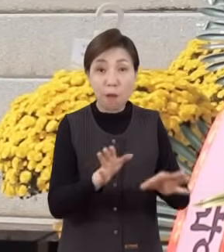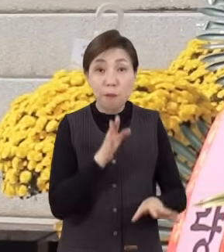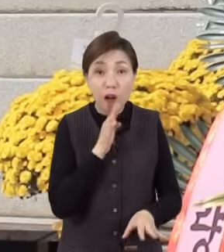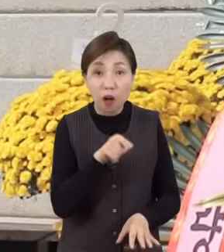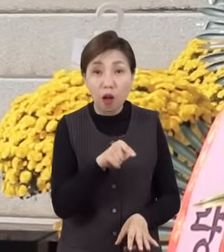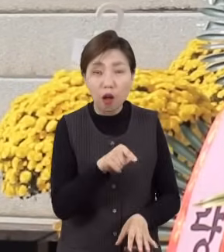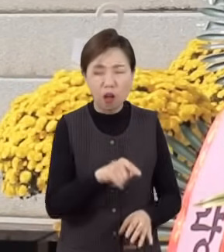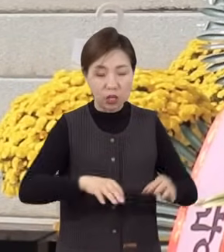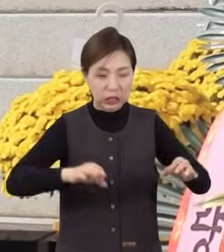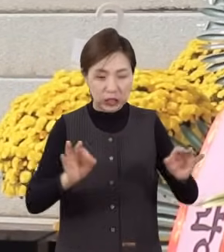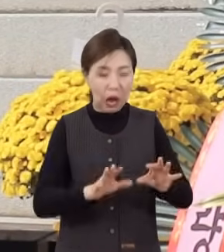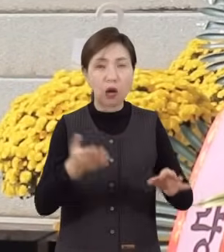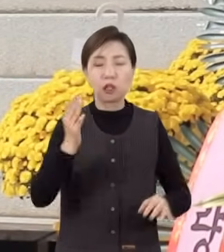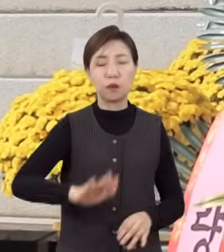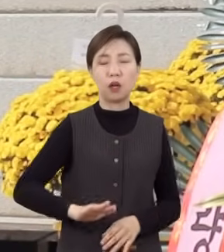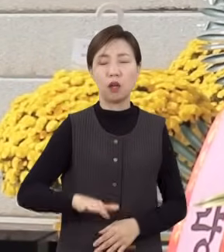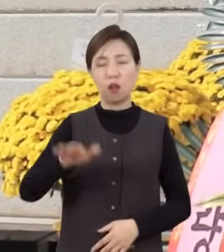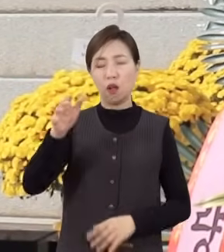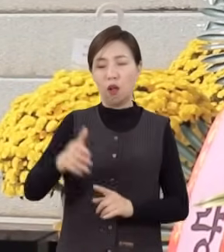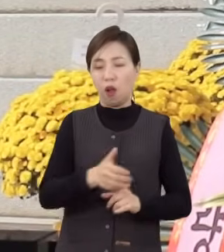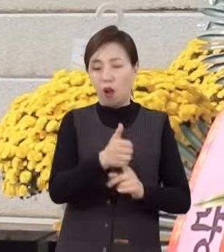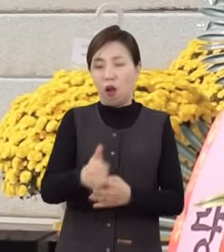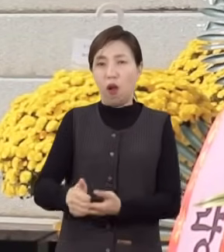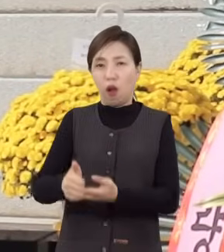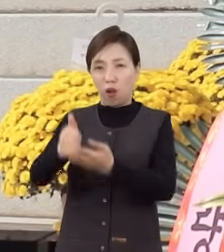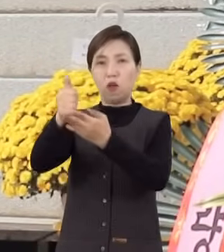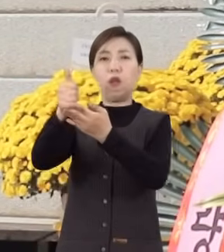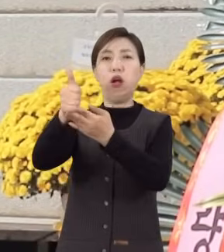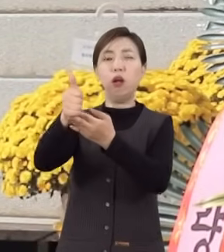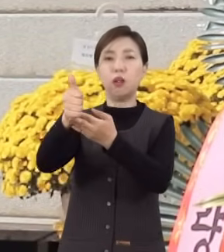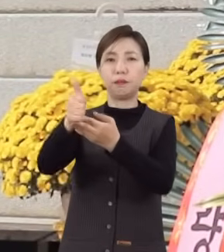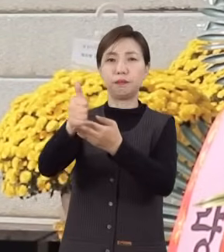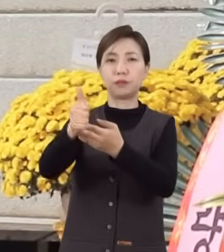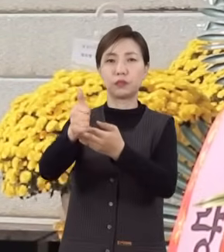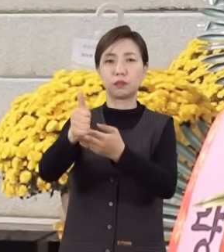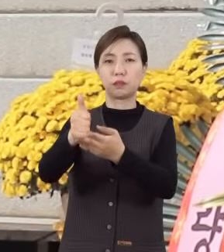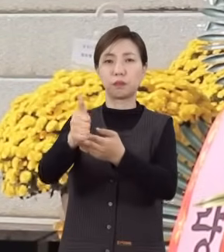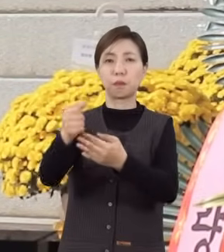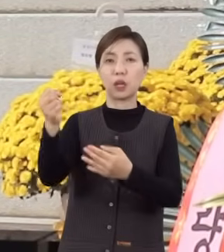닦는다면 이 세상에 있는 모든 사람에게 공양을 올린 복보다도